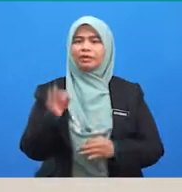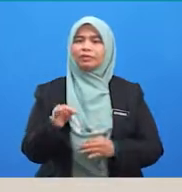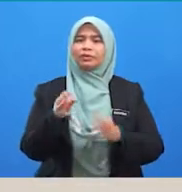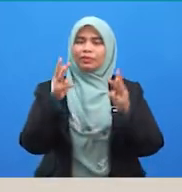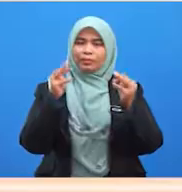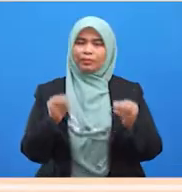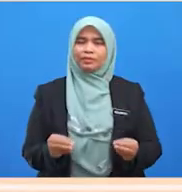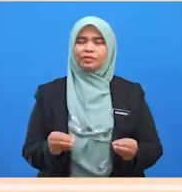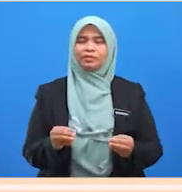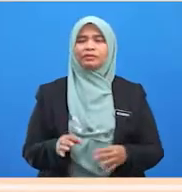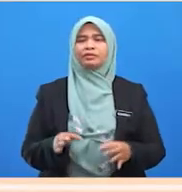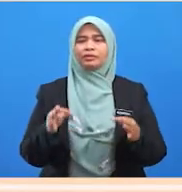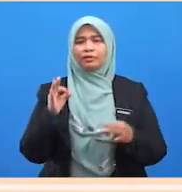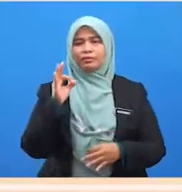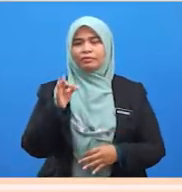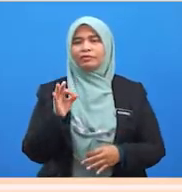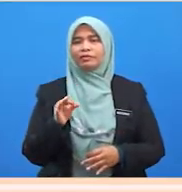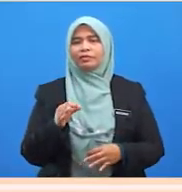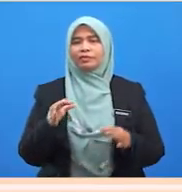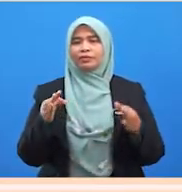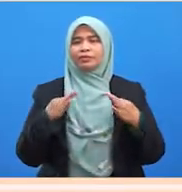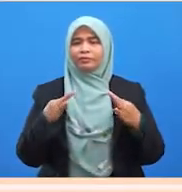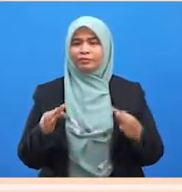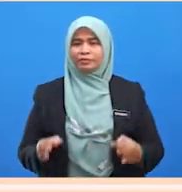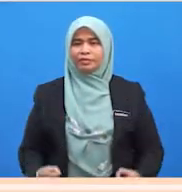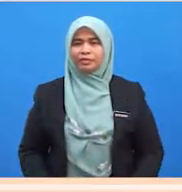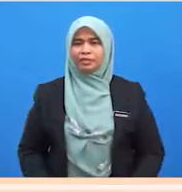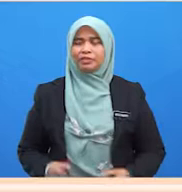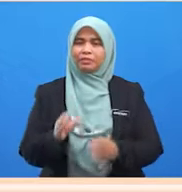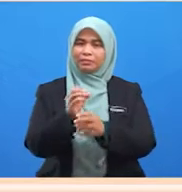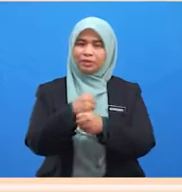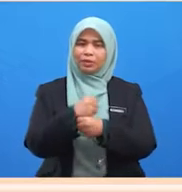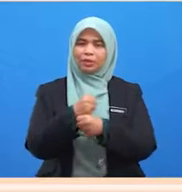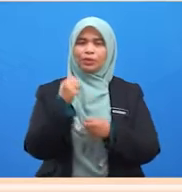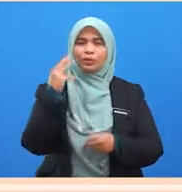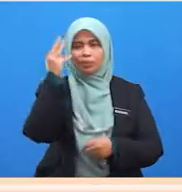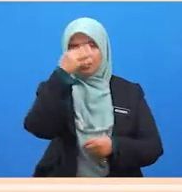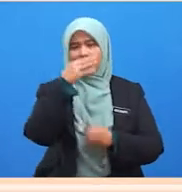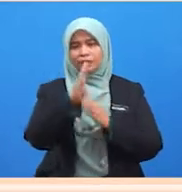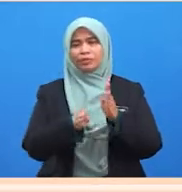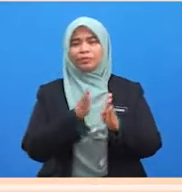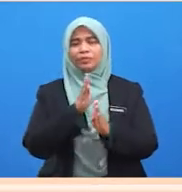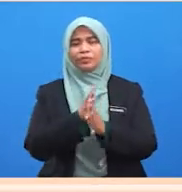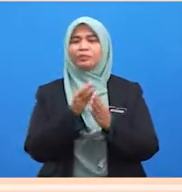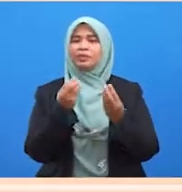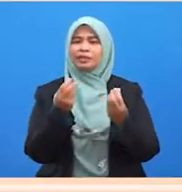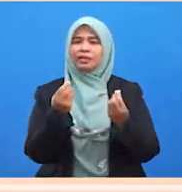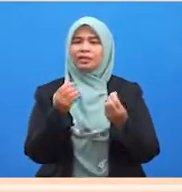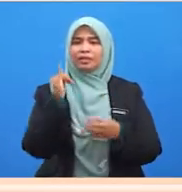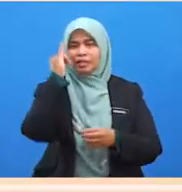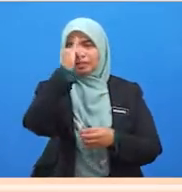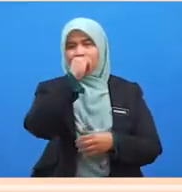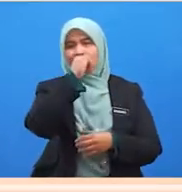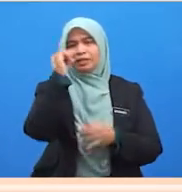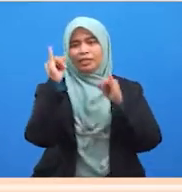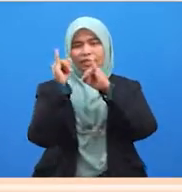Faktor fizikal terbahagi kepada bentuk muka bumi, tanah, iklim, saliran